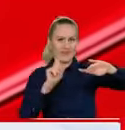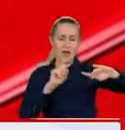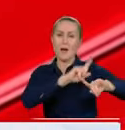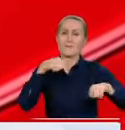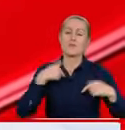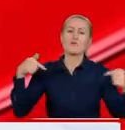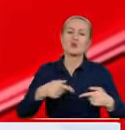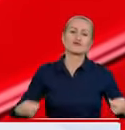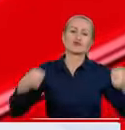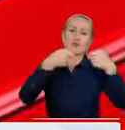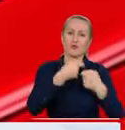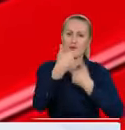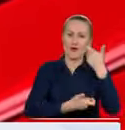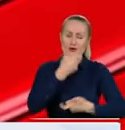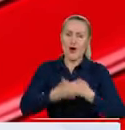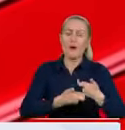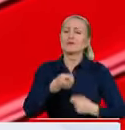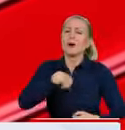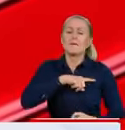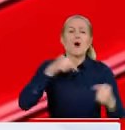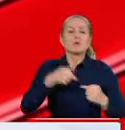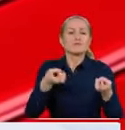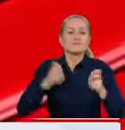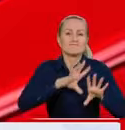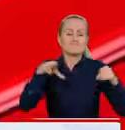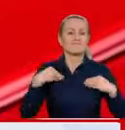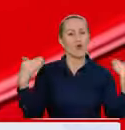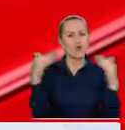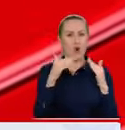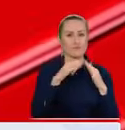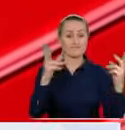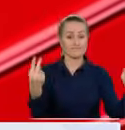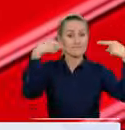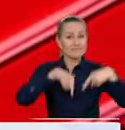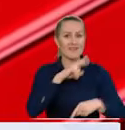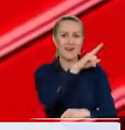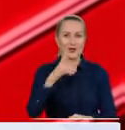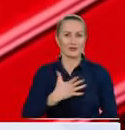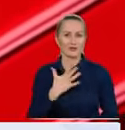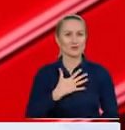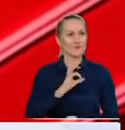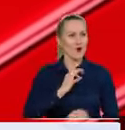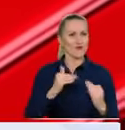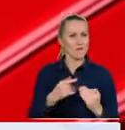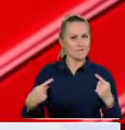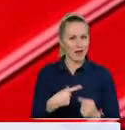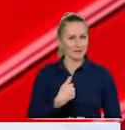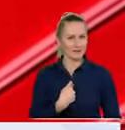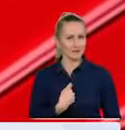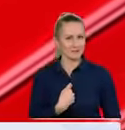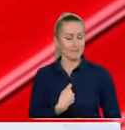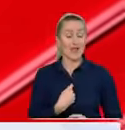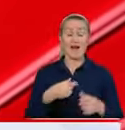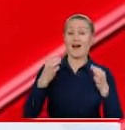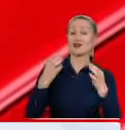budować wspólnotę, powinniśmy budować dom, w którym każdy i każda czuje się jak u siebie. Dzisiaj niestety,